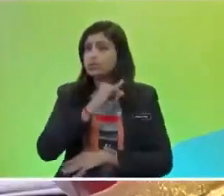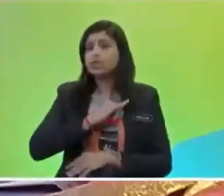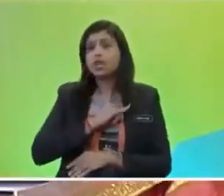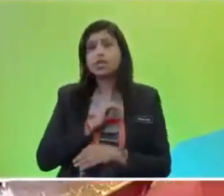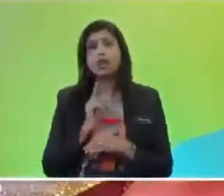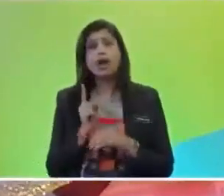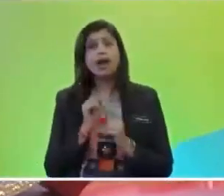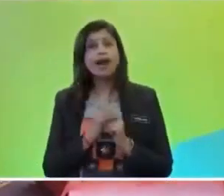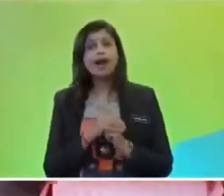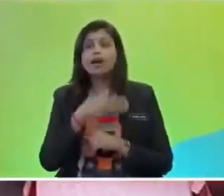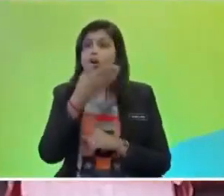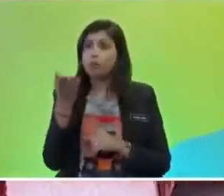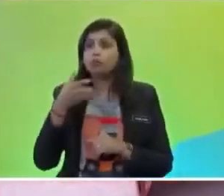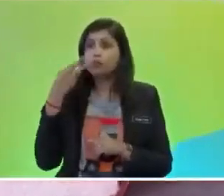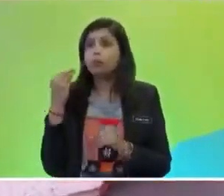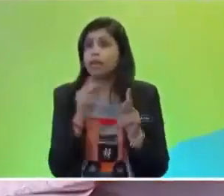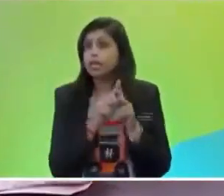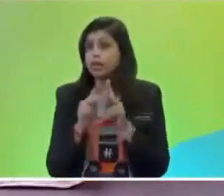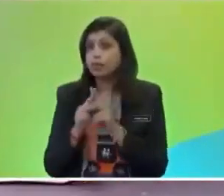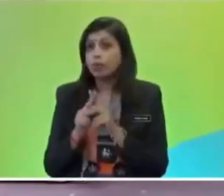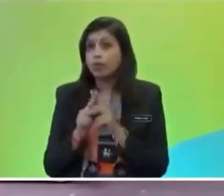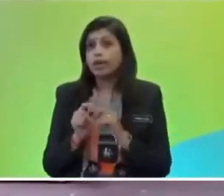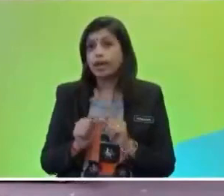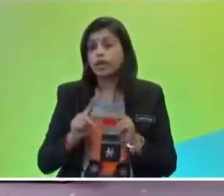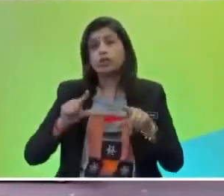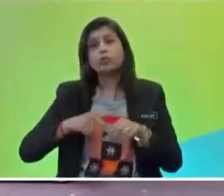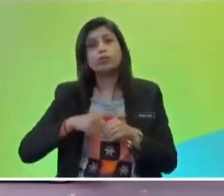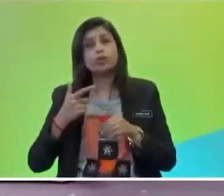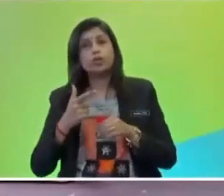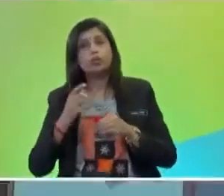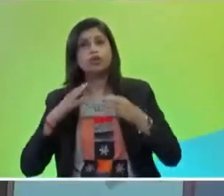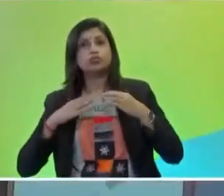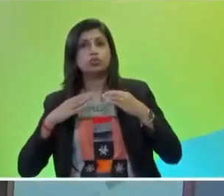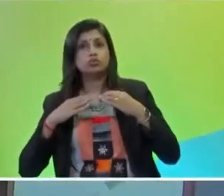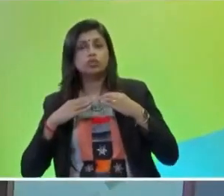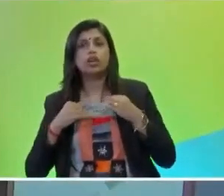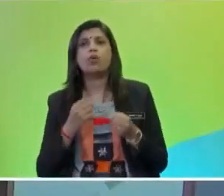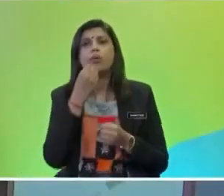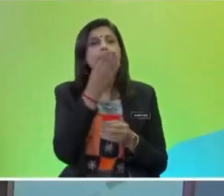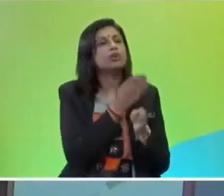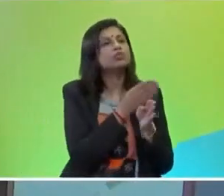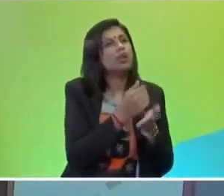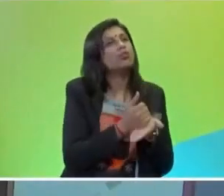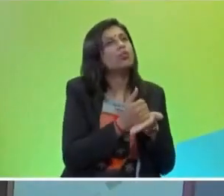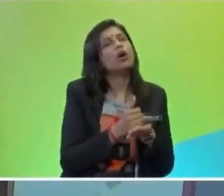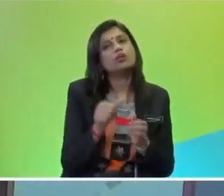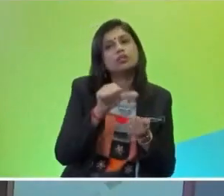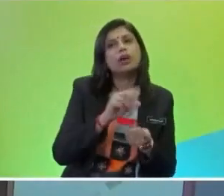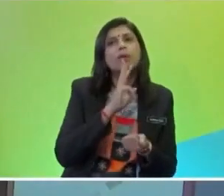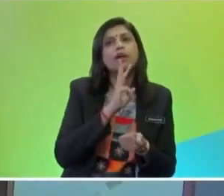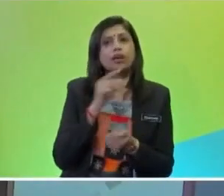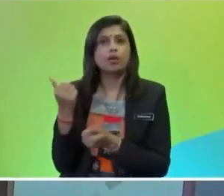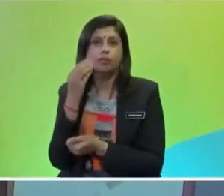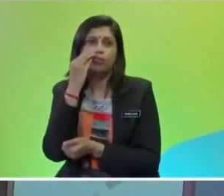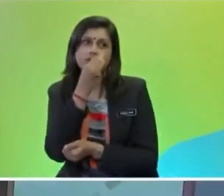Menyiram pokok bunga bila dia tak ada di rumah, dia tolong menyiram pokok bunga. Apa kata kita sediakan satu hadiah? Ya, betul. Okey, untuk jiran. Okey, yang